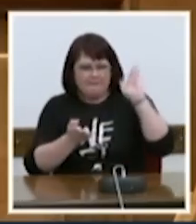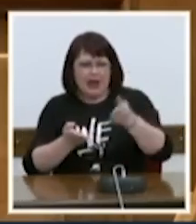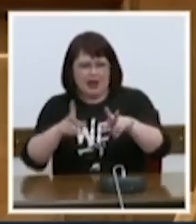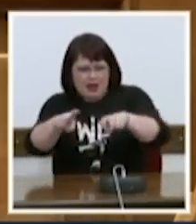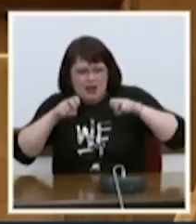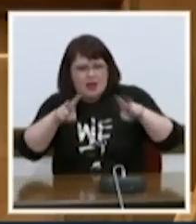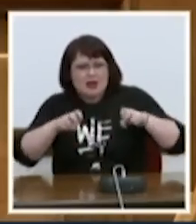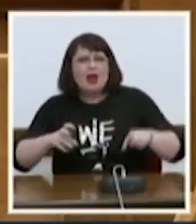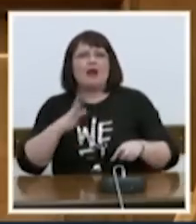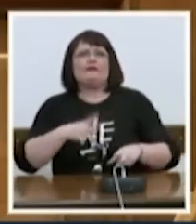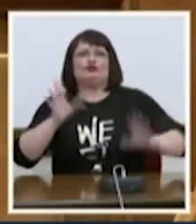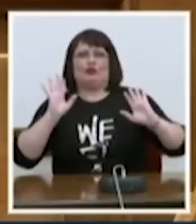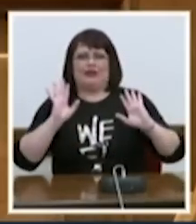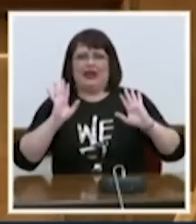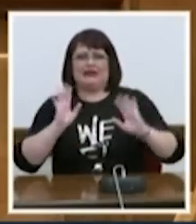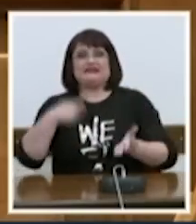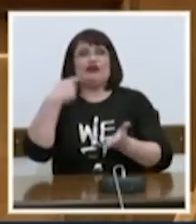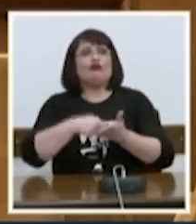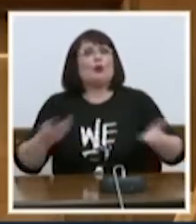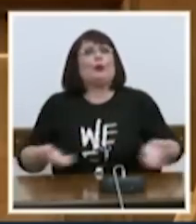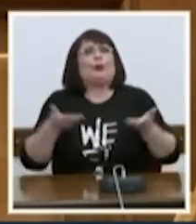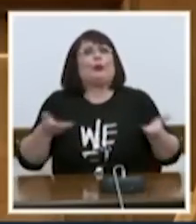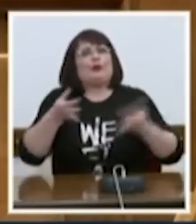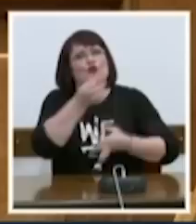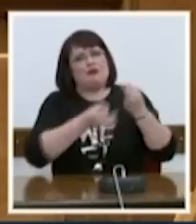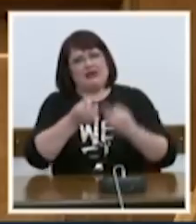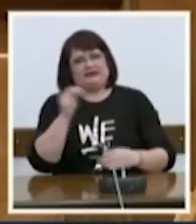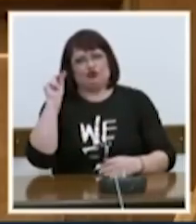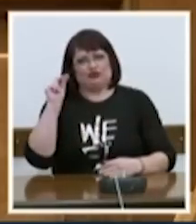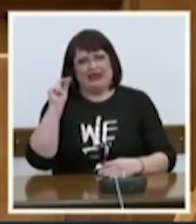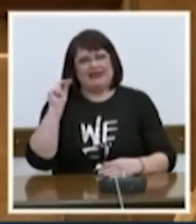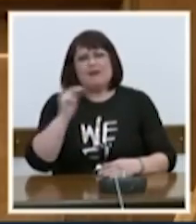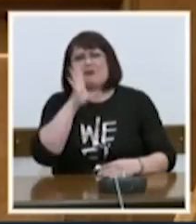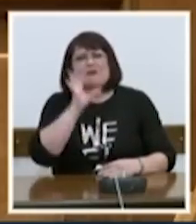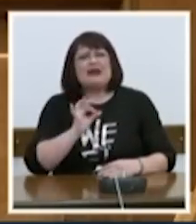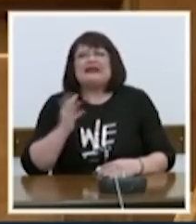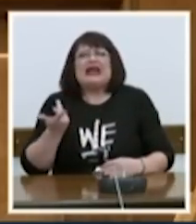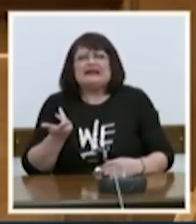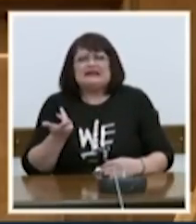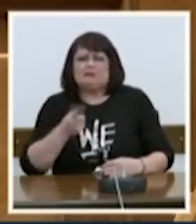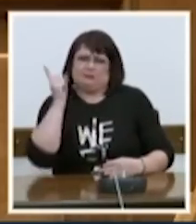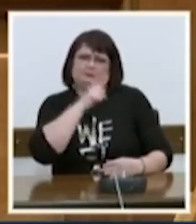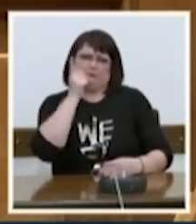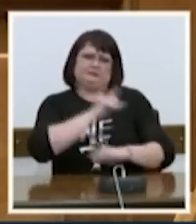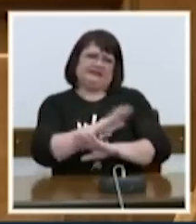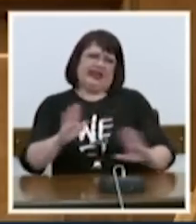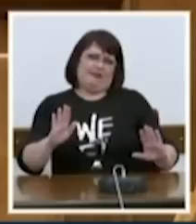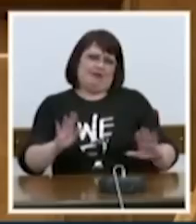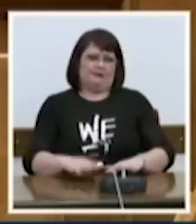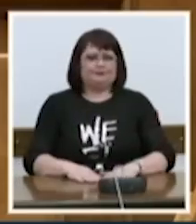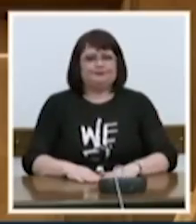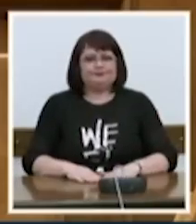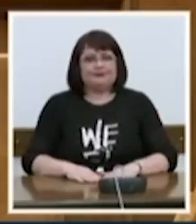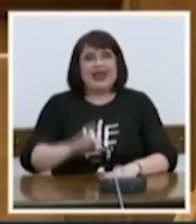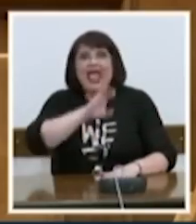θέλετε. Οι φοροελαφρύνσεις που υπόσχεστε είναι λοιπόν ένα μεγάλο ψέμα. Το κάθε ευρώ